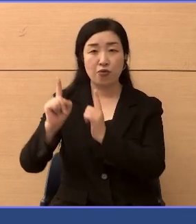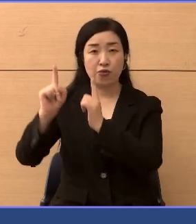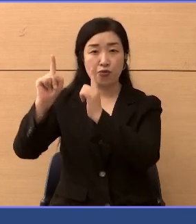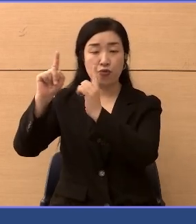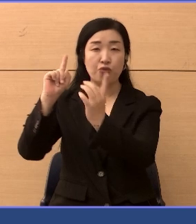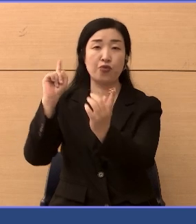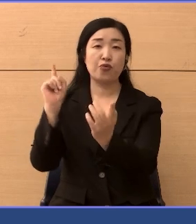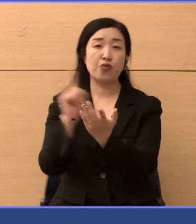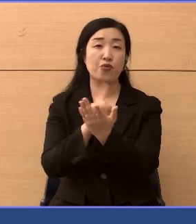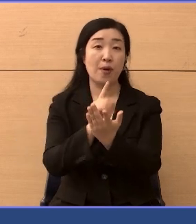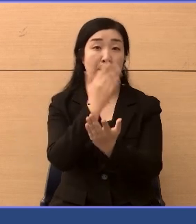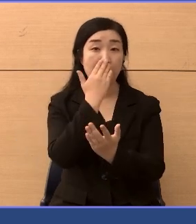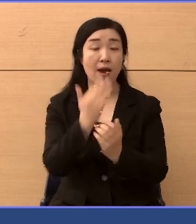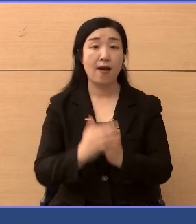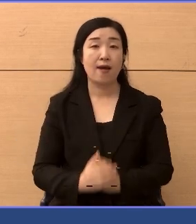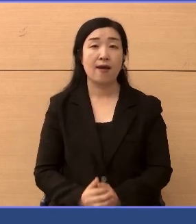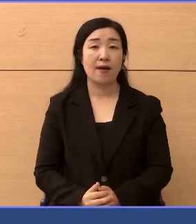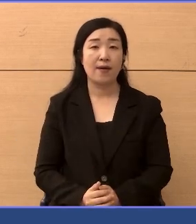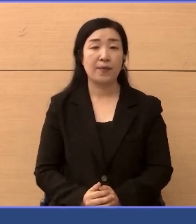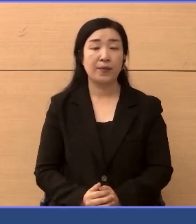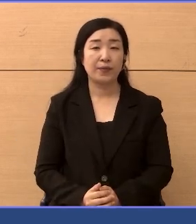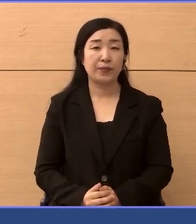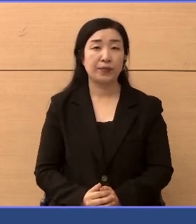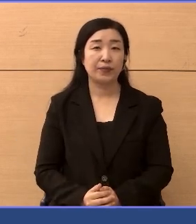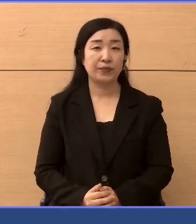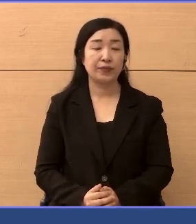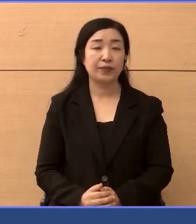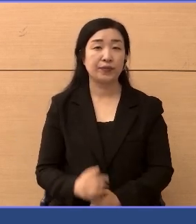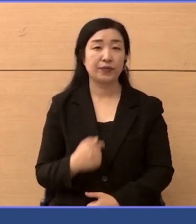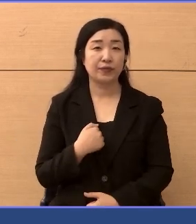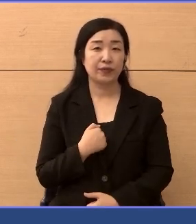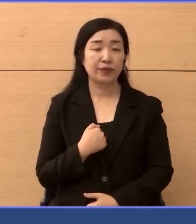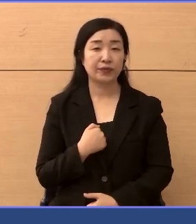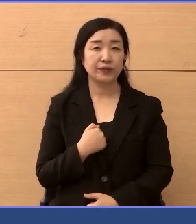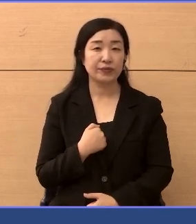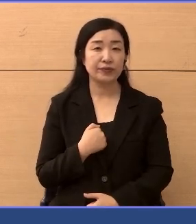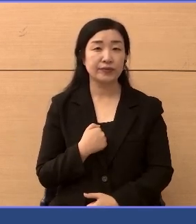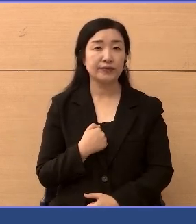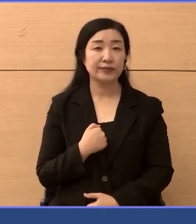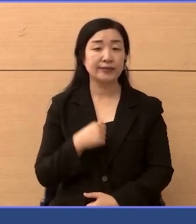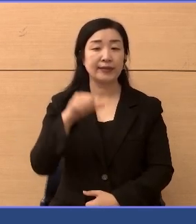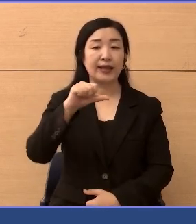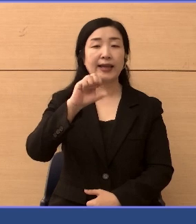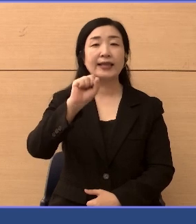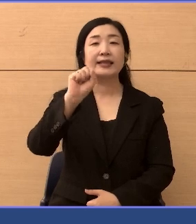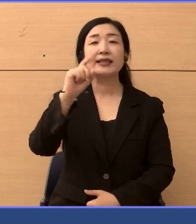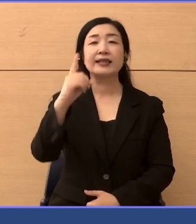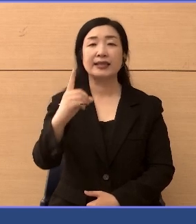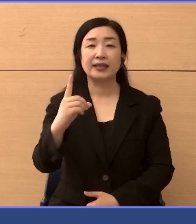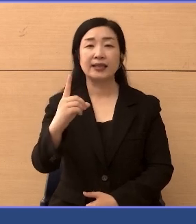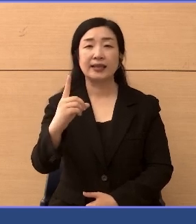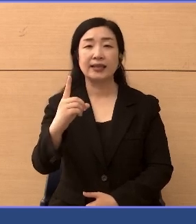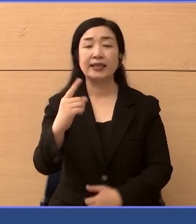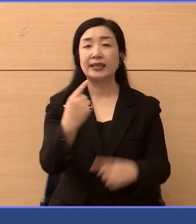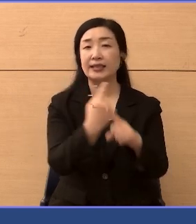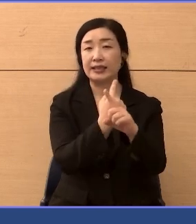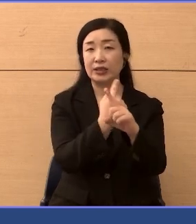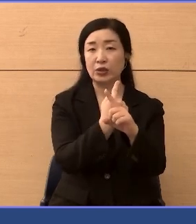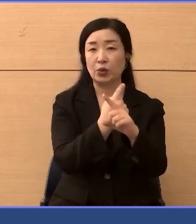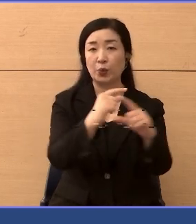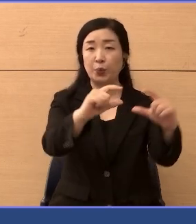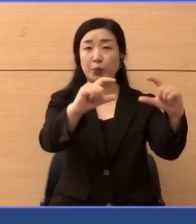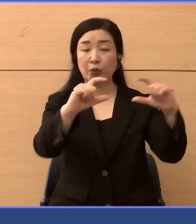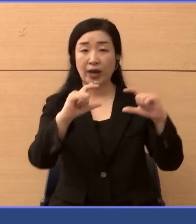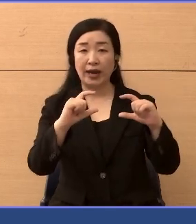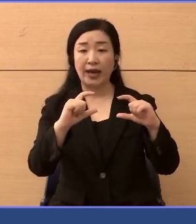만났습니다. 그리고 focused 대부분의 on the 제가 diagnosis 브리티시 and 콜럼비아스 같은 management 경우에는 of 일단 older ASD에 대한 individuals 어떤 and 진단 그리고 또